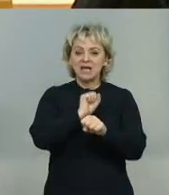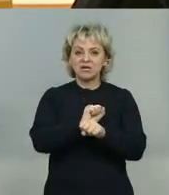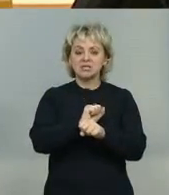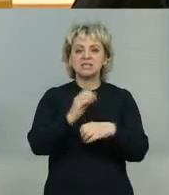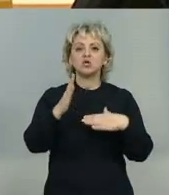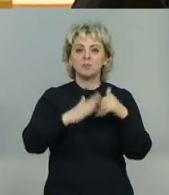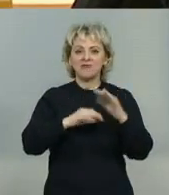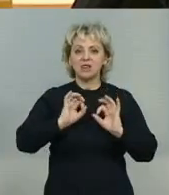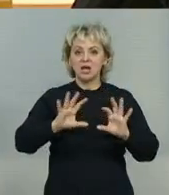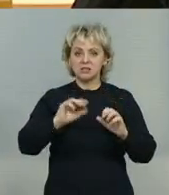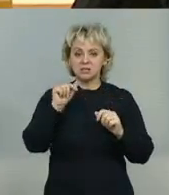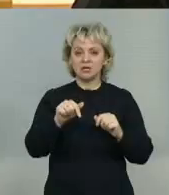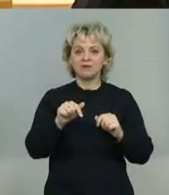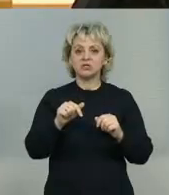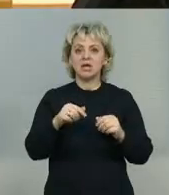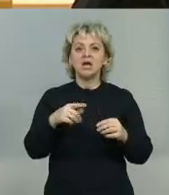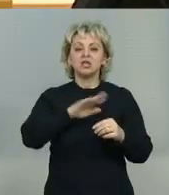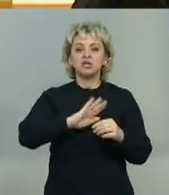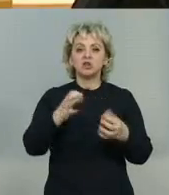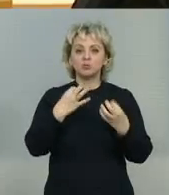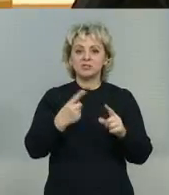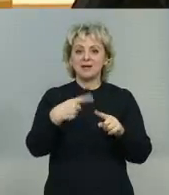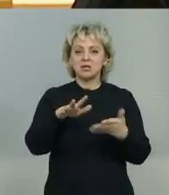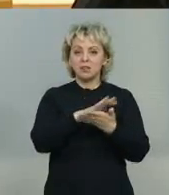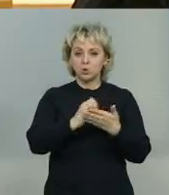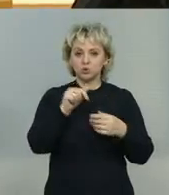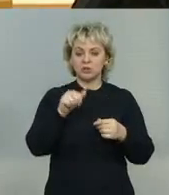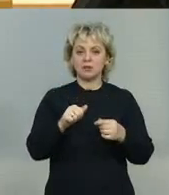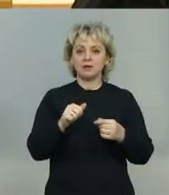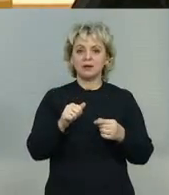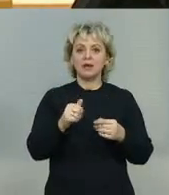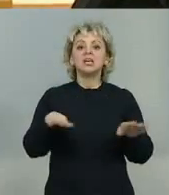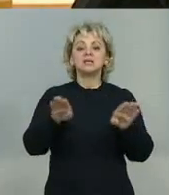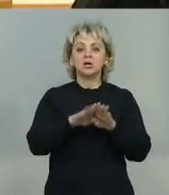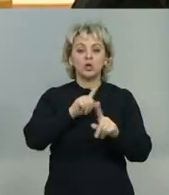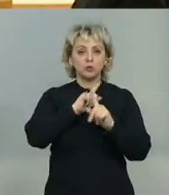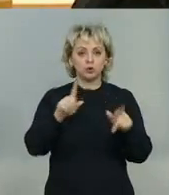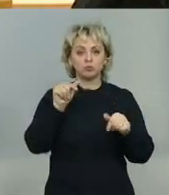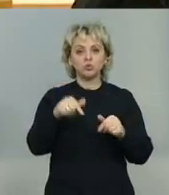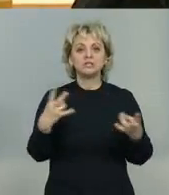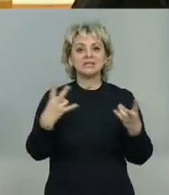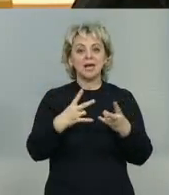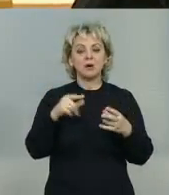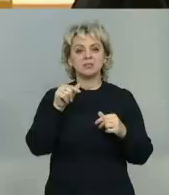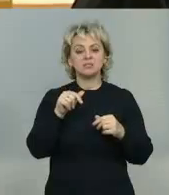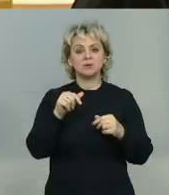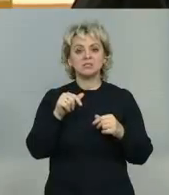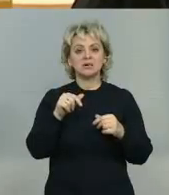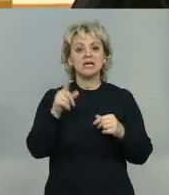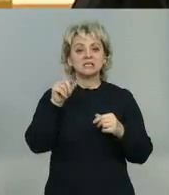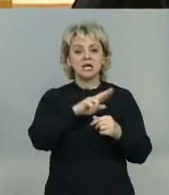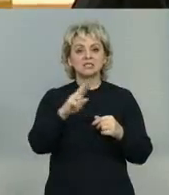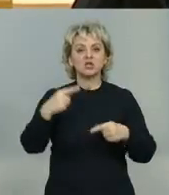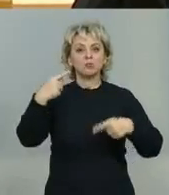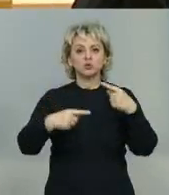и профилактировать допущение этих нарушений. И тогда не будет необходимости, извините, с